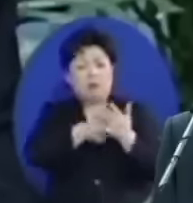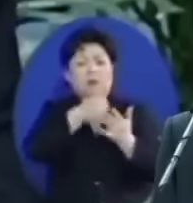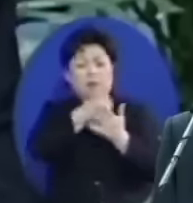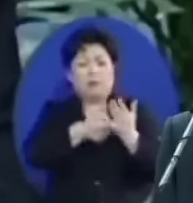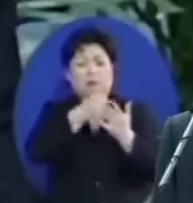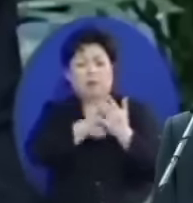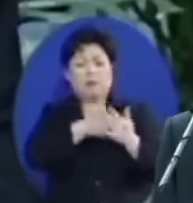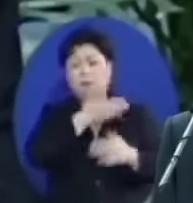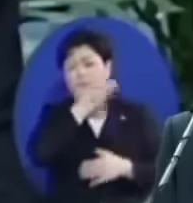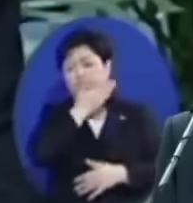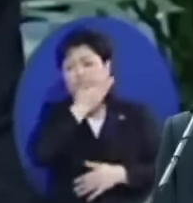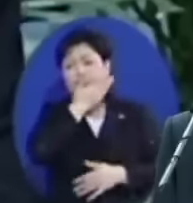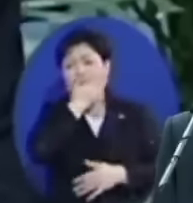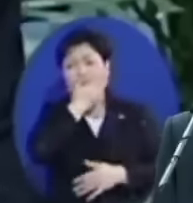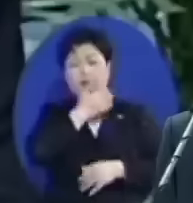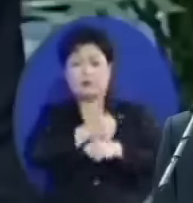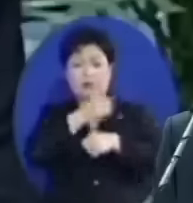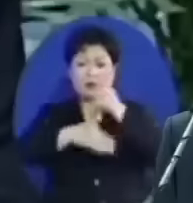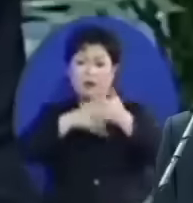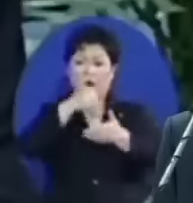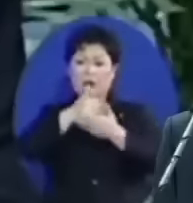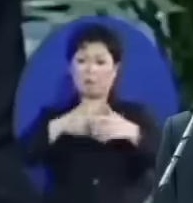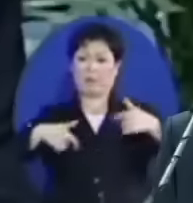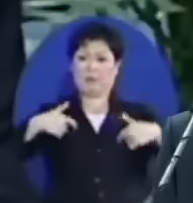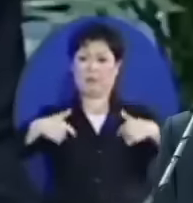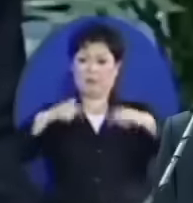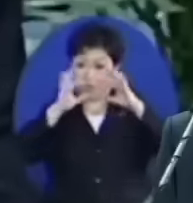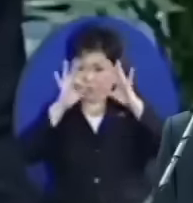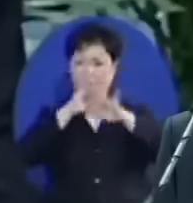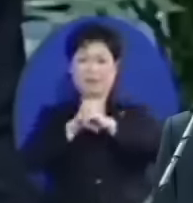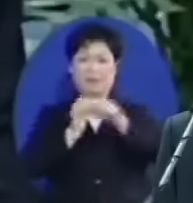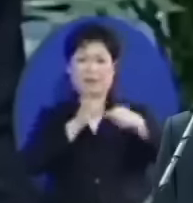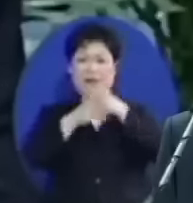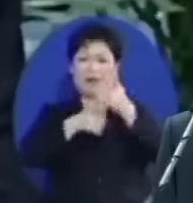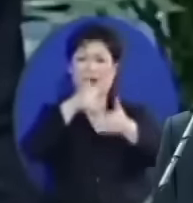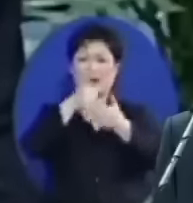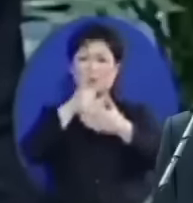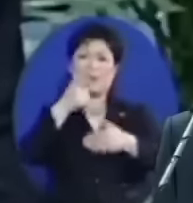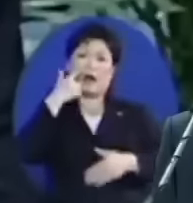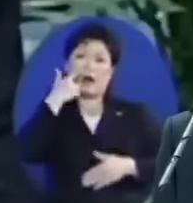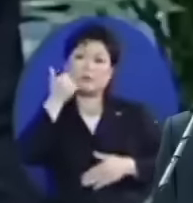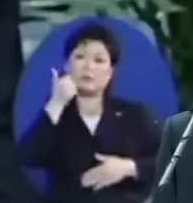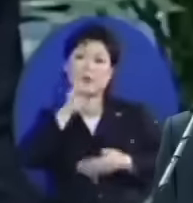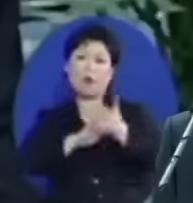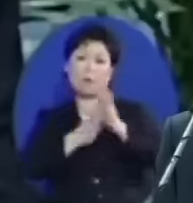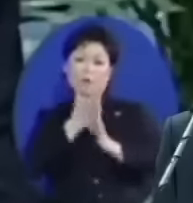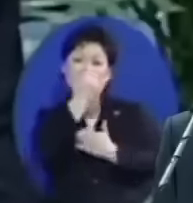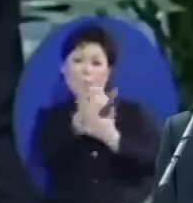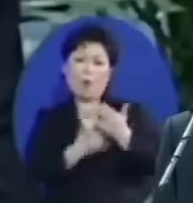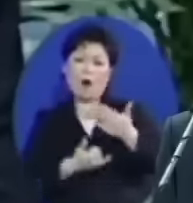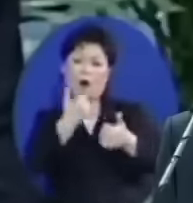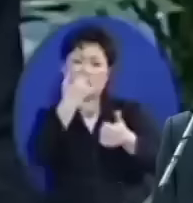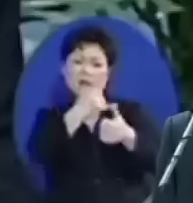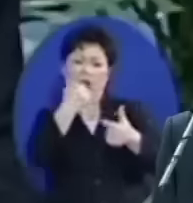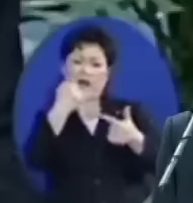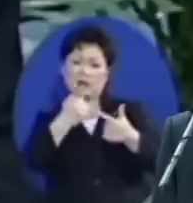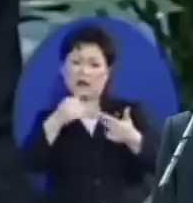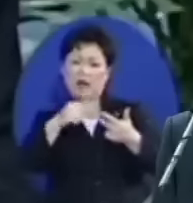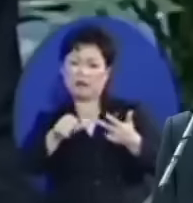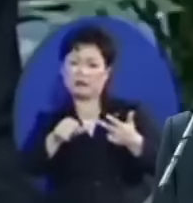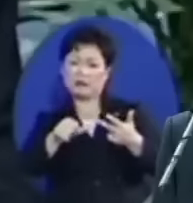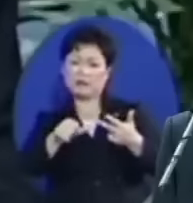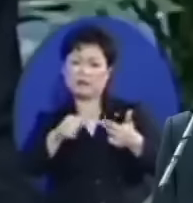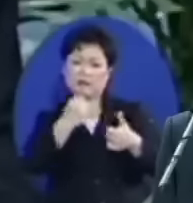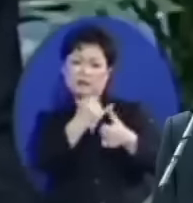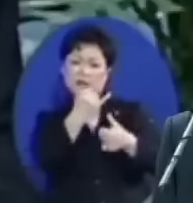그런데 하나님이 얼마나 기뻤는지 보십시오. 하나님이 아버지도 없는 고아가 된 자녀들을 축복해서 그